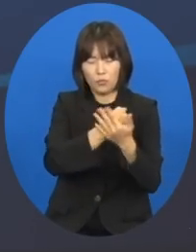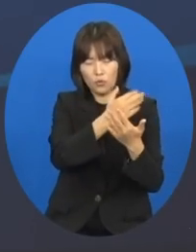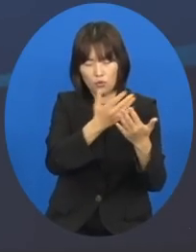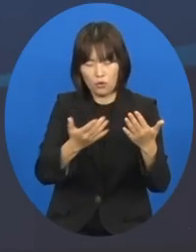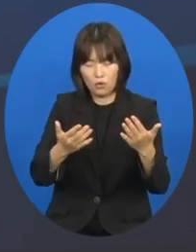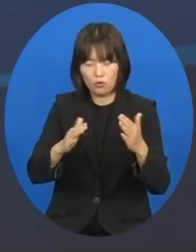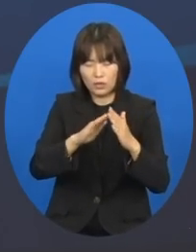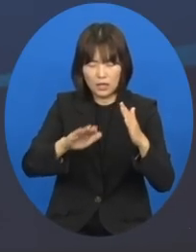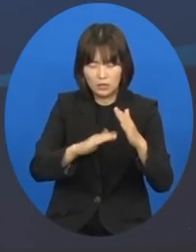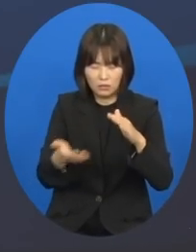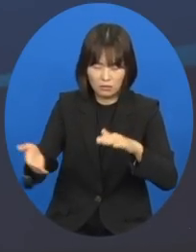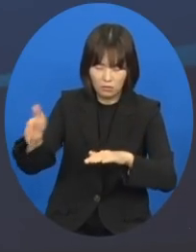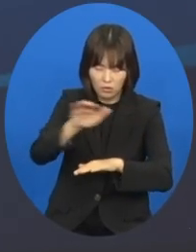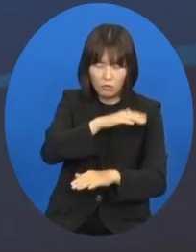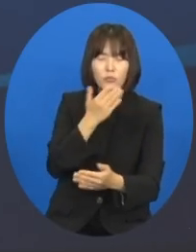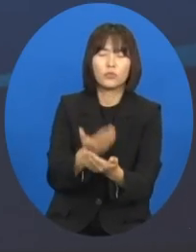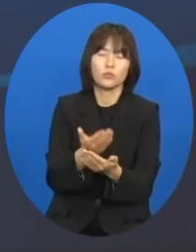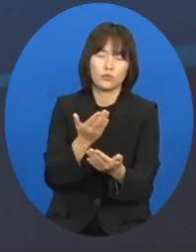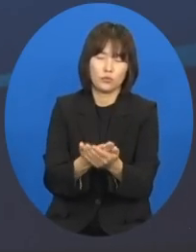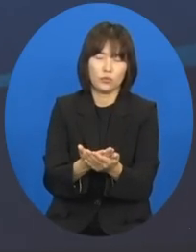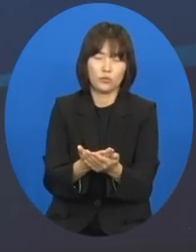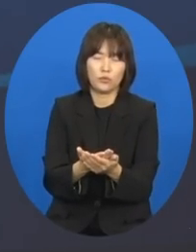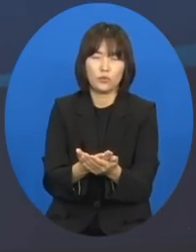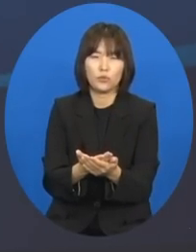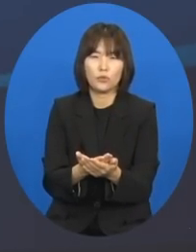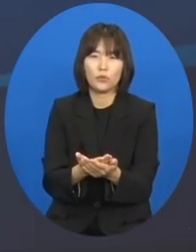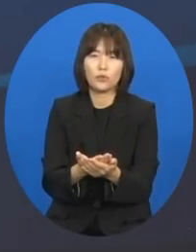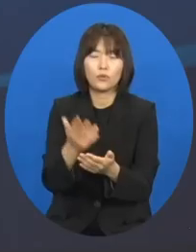가정을 덮어 주시옵소서 주님